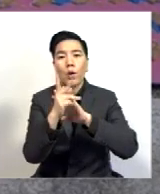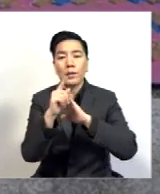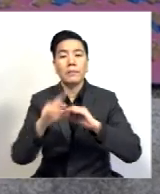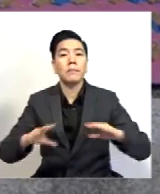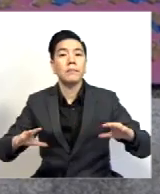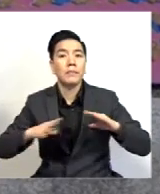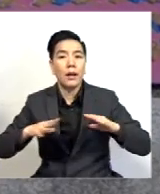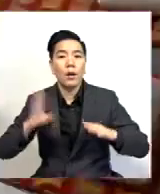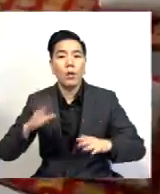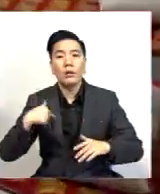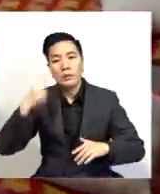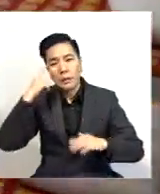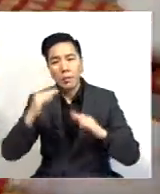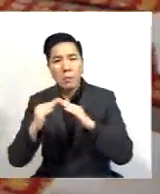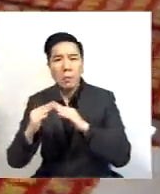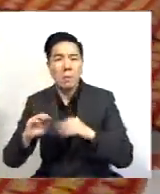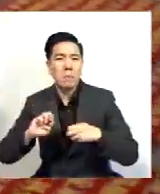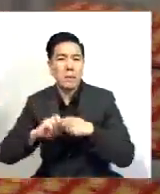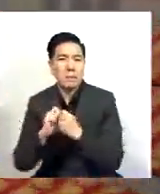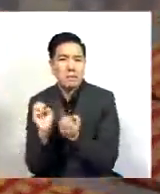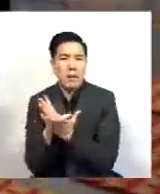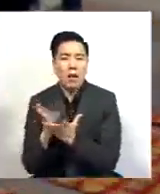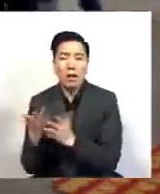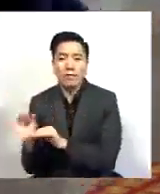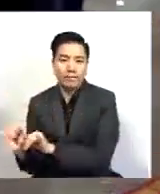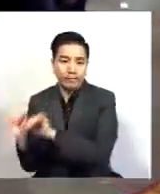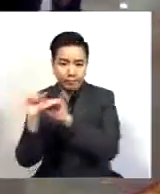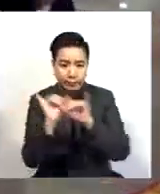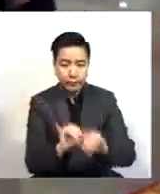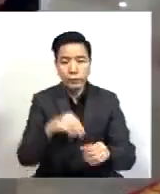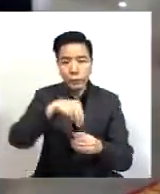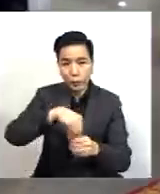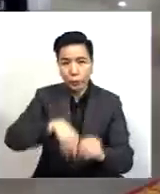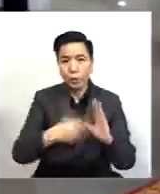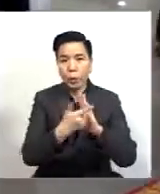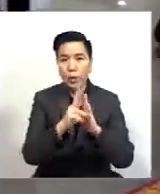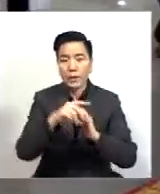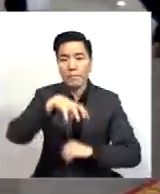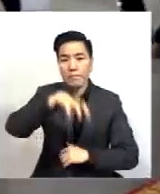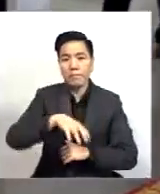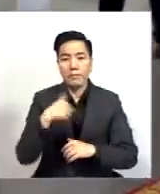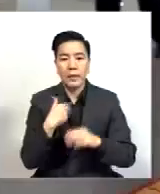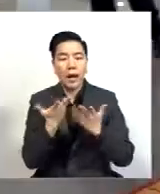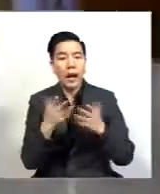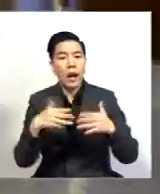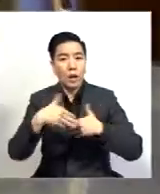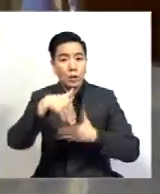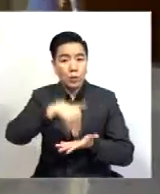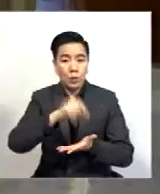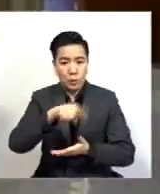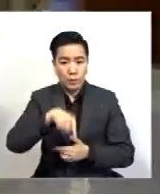ป็นศูนย์พักพิงสำหรับประชาชนที่มีปัญหาด้านสุขภาพถ้าหากมลพิษสูงจนเกินระดับวิกฤตนะคะภาย